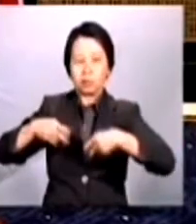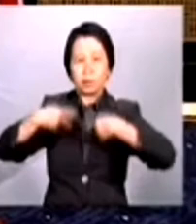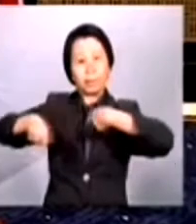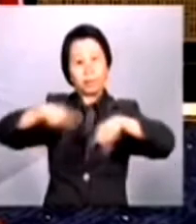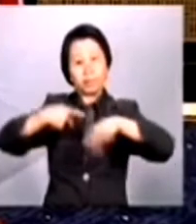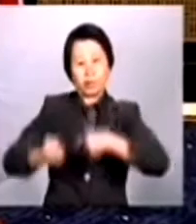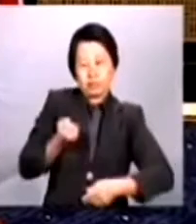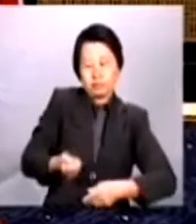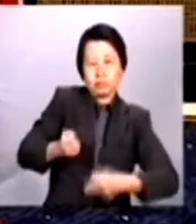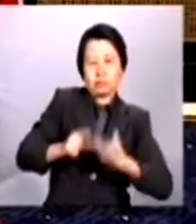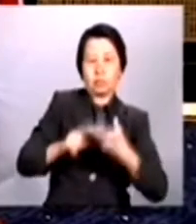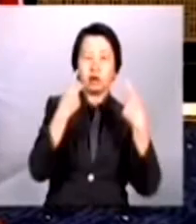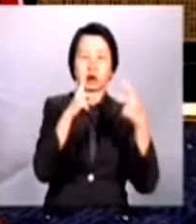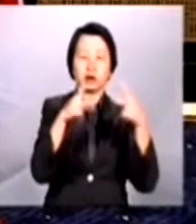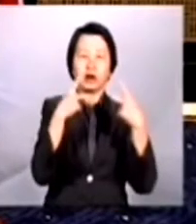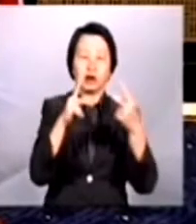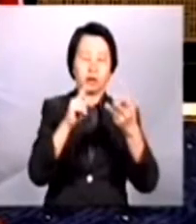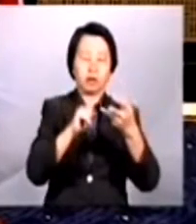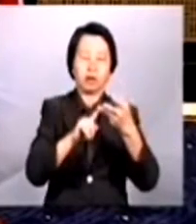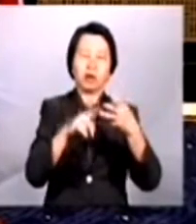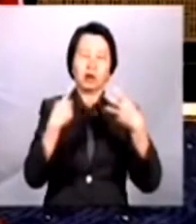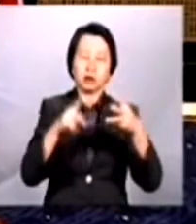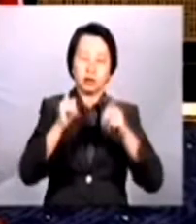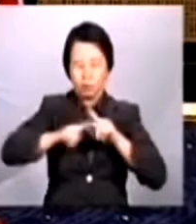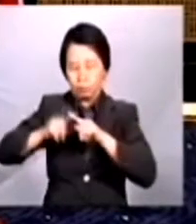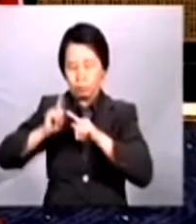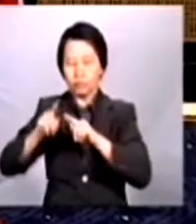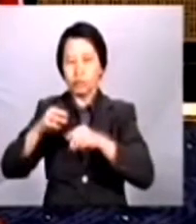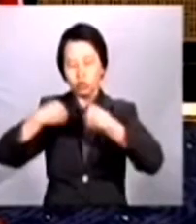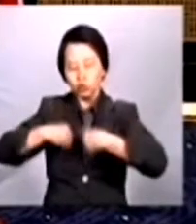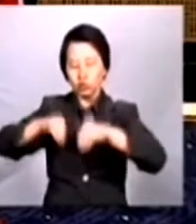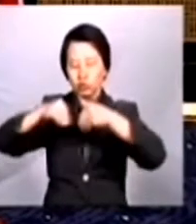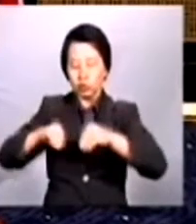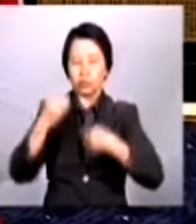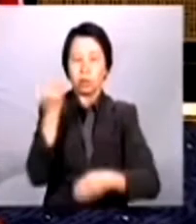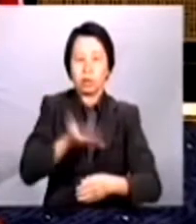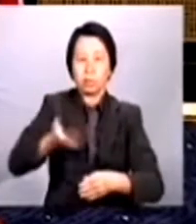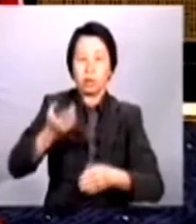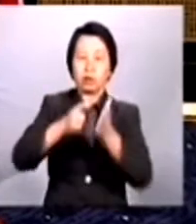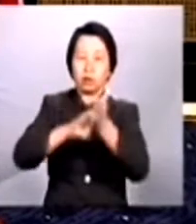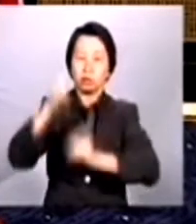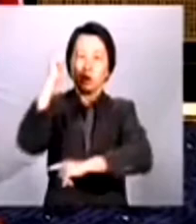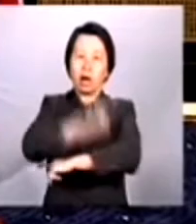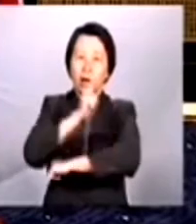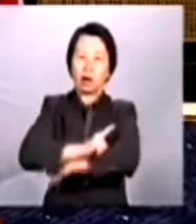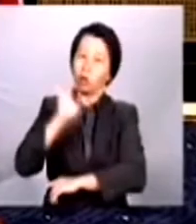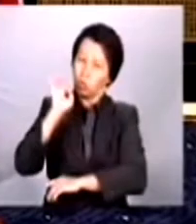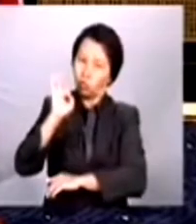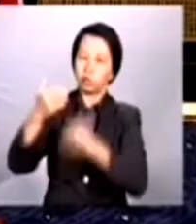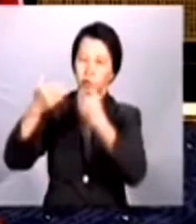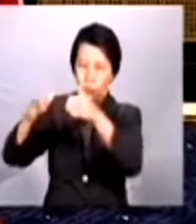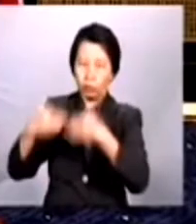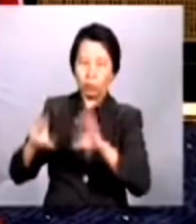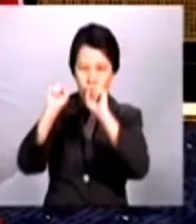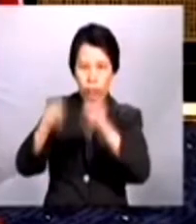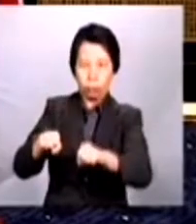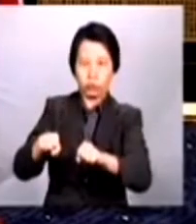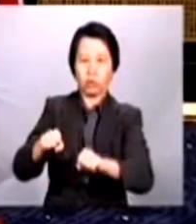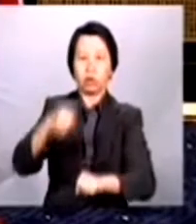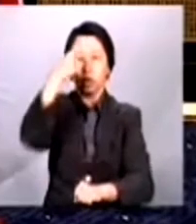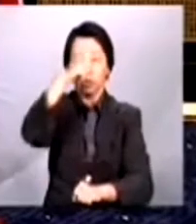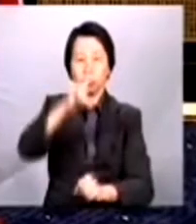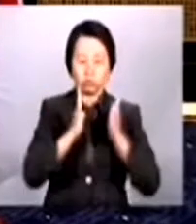awam Kedah runcit dan kedai Sebening kah yang menjual barangan kepulauan Harian khusus